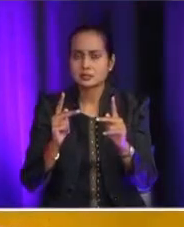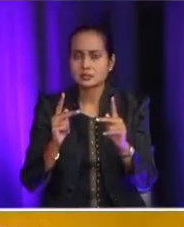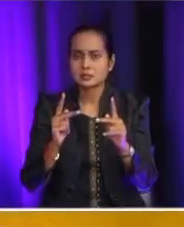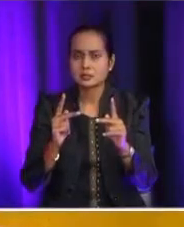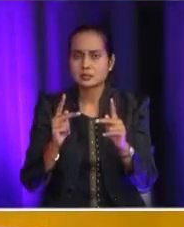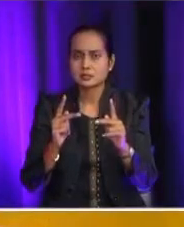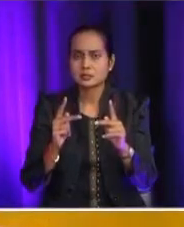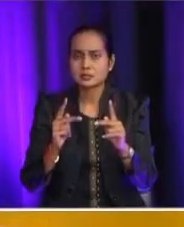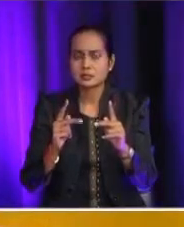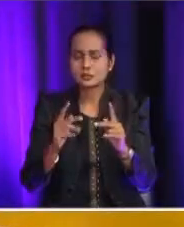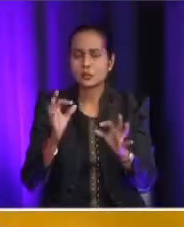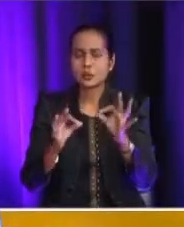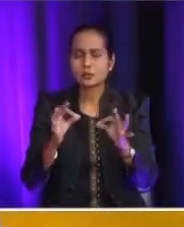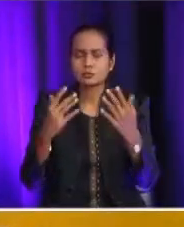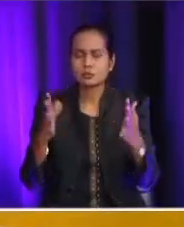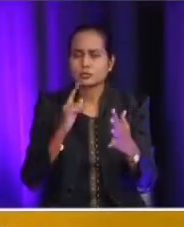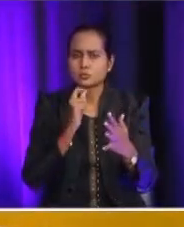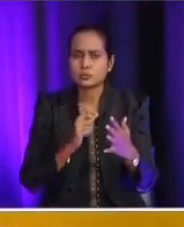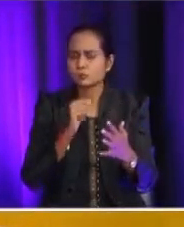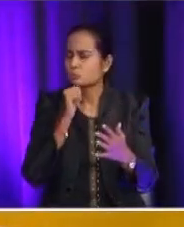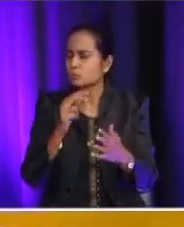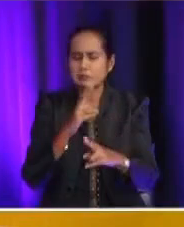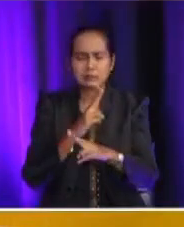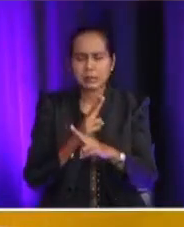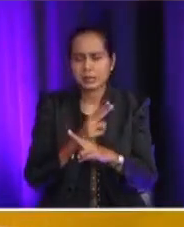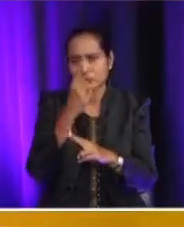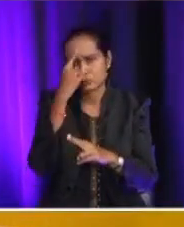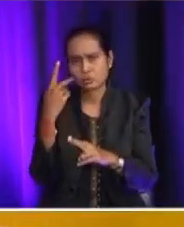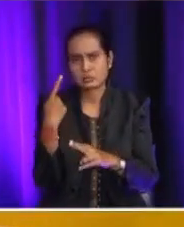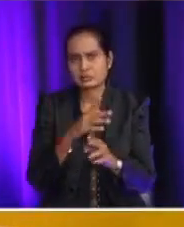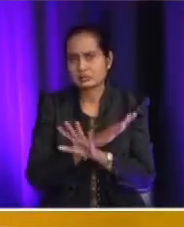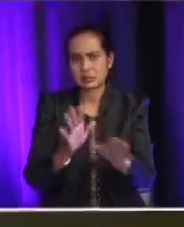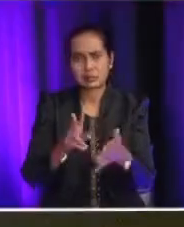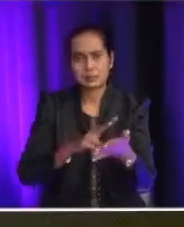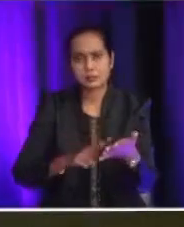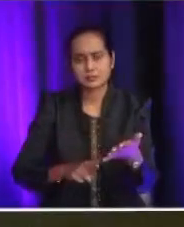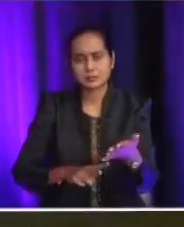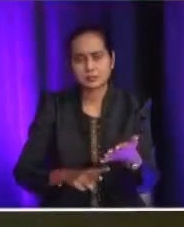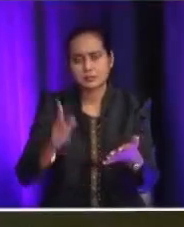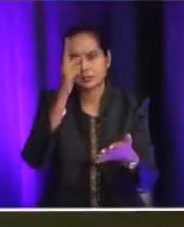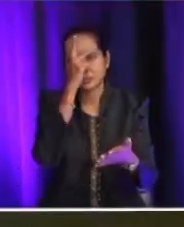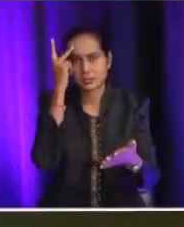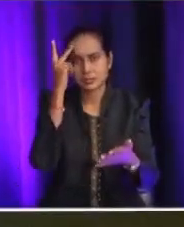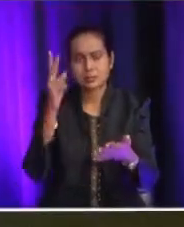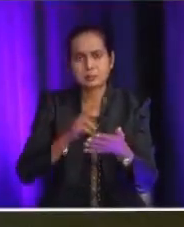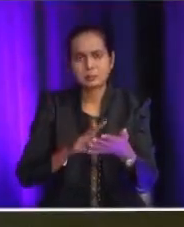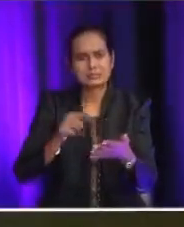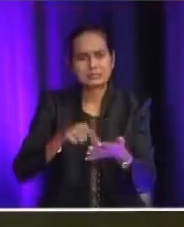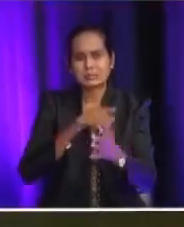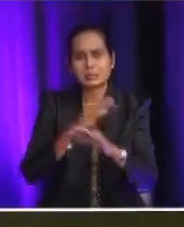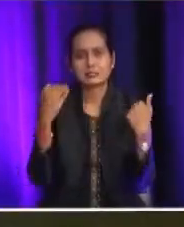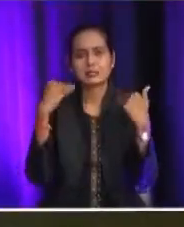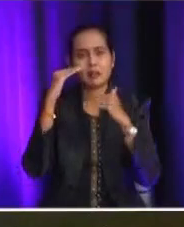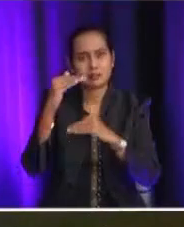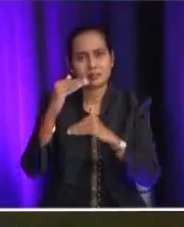walaupun kita dah warga emas, itu bukan halangan untuk kita tidak membaca. Kerana membaca ini ianya tidak mempunyai had